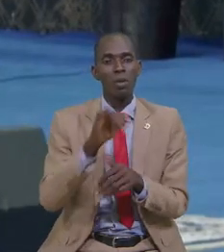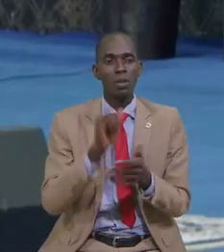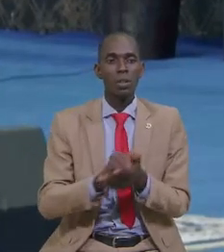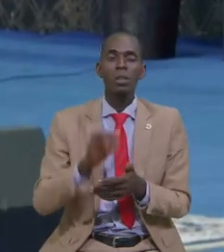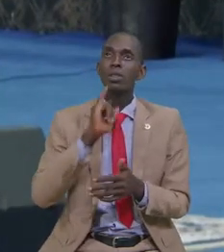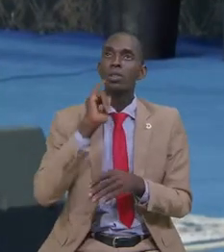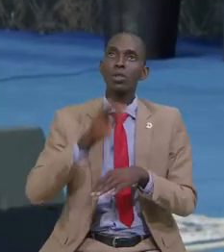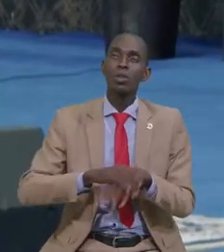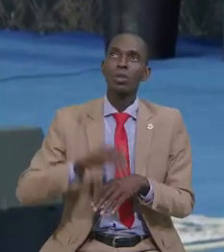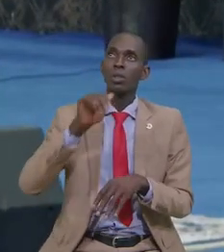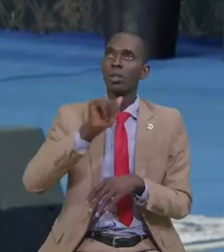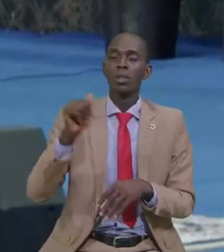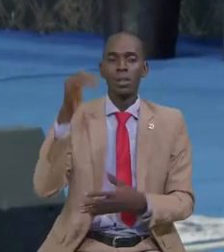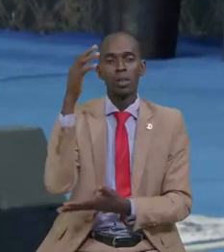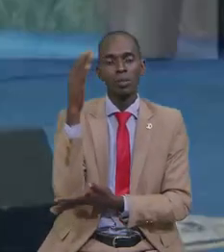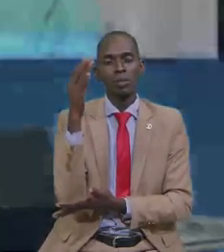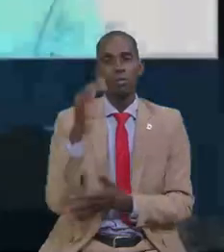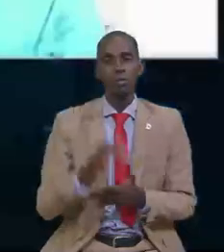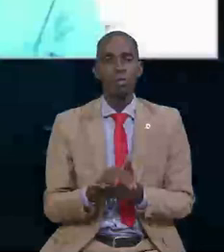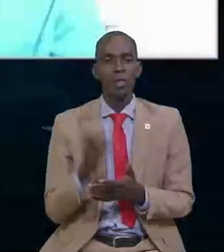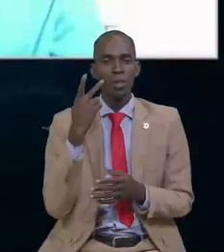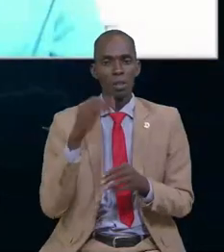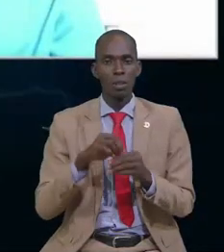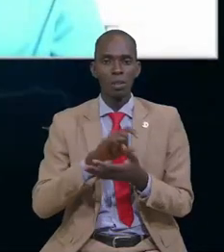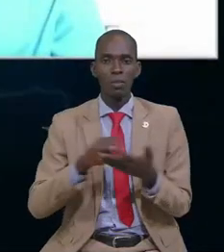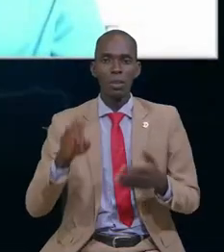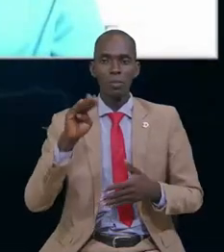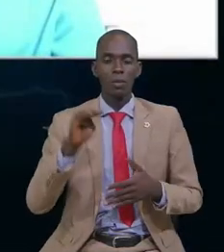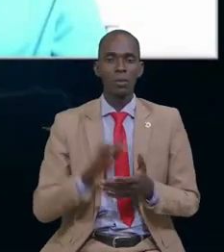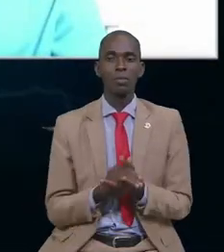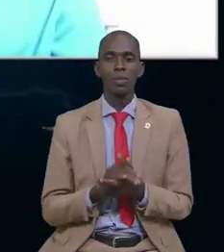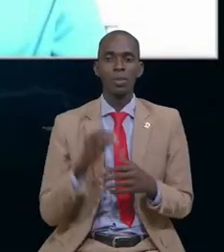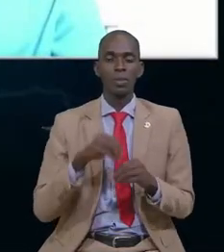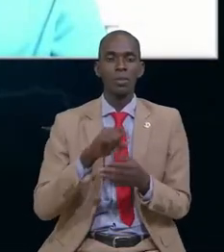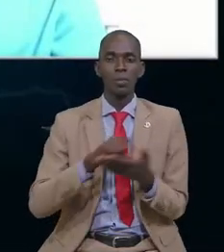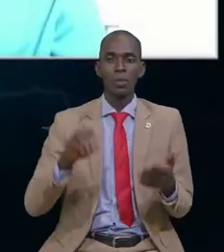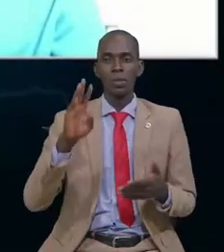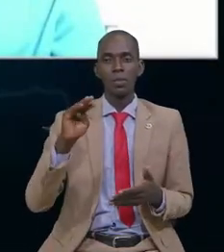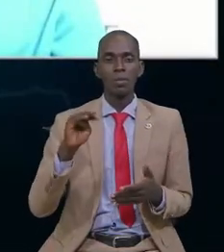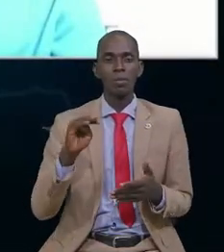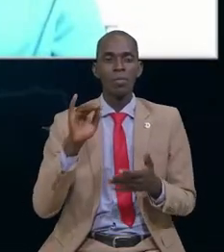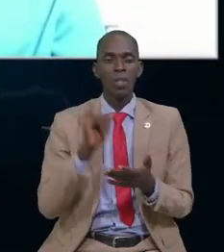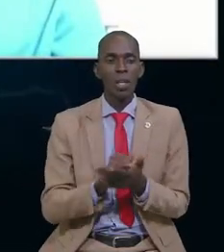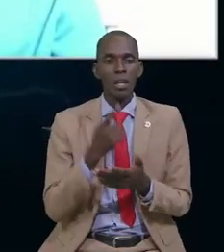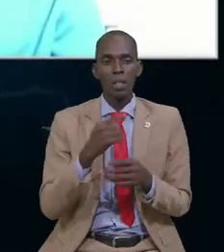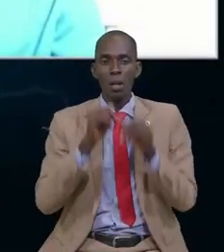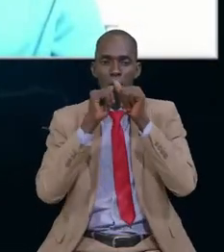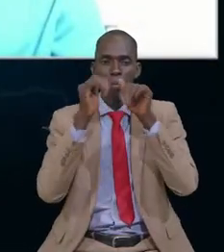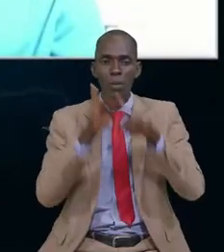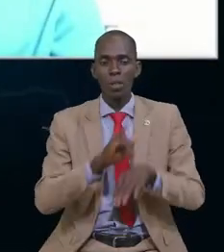pour nous, car il est écrit, maudit à quiconque est pendu au bois. Et le verset 14 qui